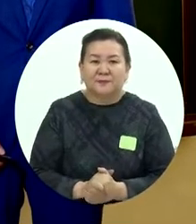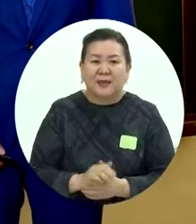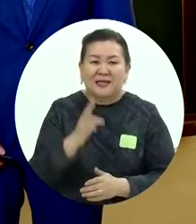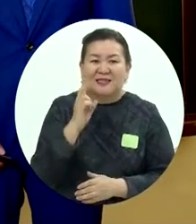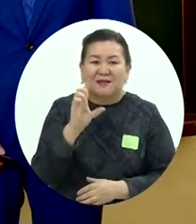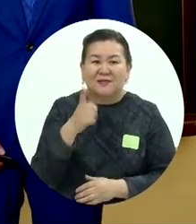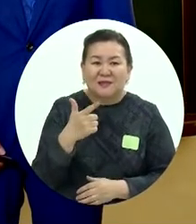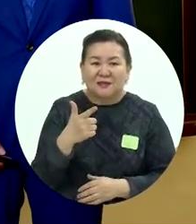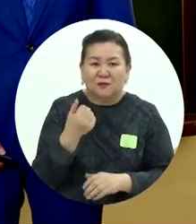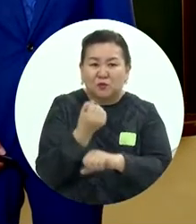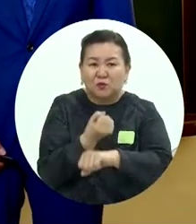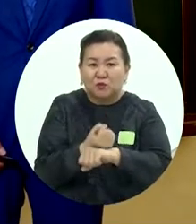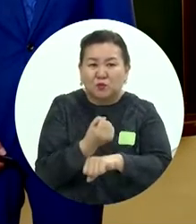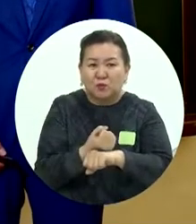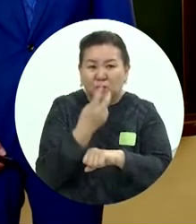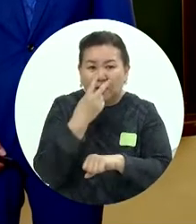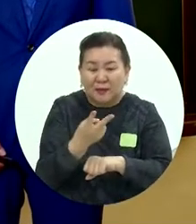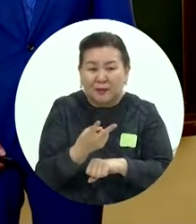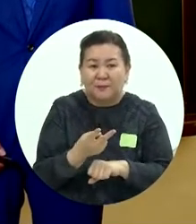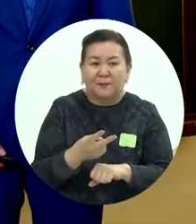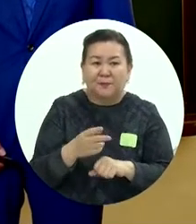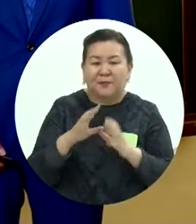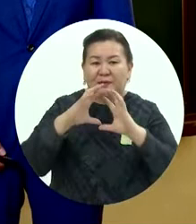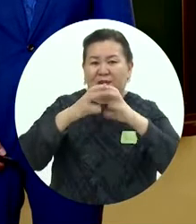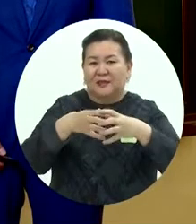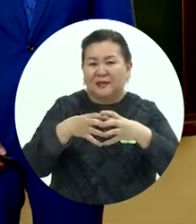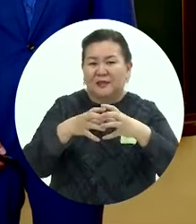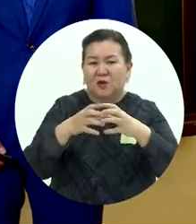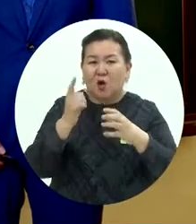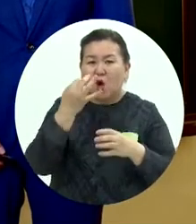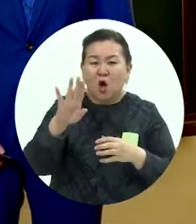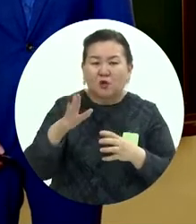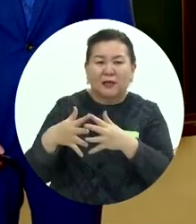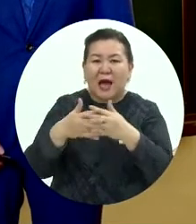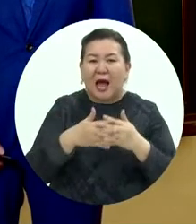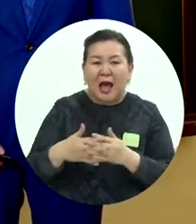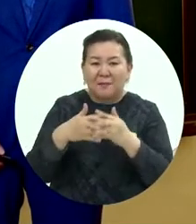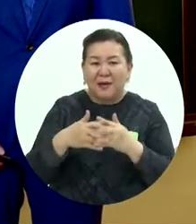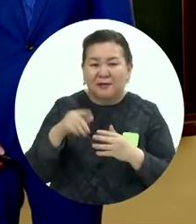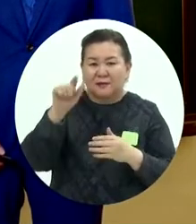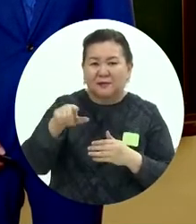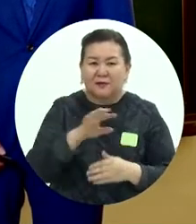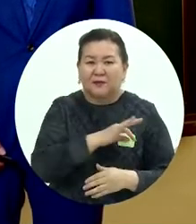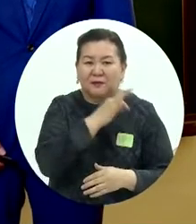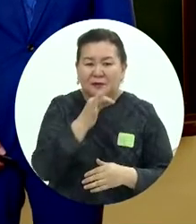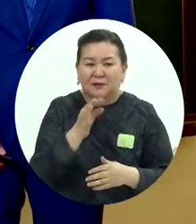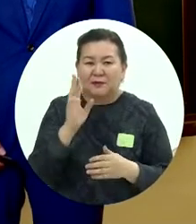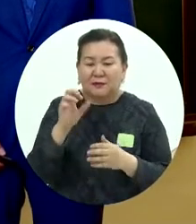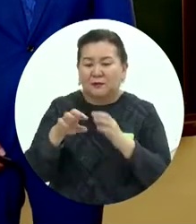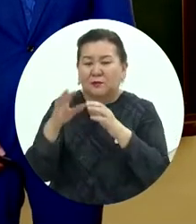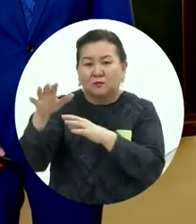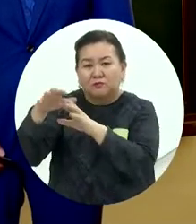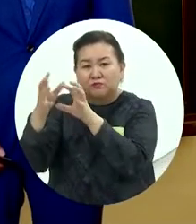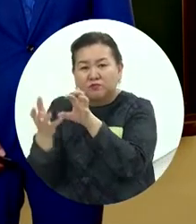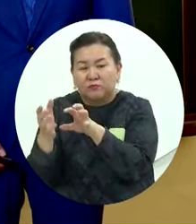За цэвдэг чулуулгын дахалтыг дэлхийн хэмжээнд аваад үзэх юм бол дэлхийн хойд тахсын нутгууд болох Америк нэгдсэн улсын хойд хэсэг, Канадын нутаг, Канада